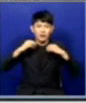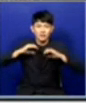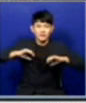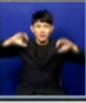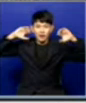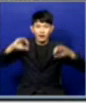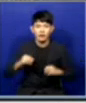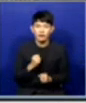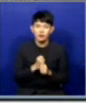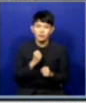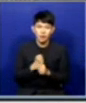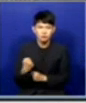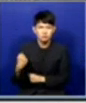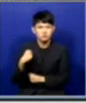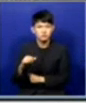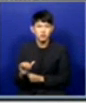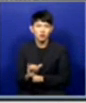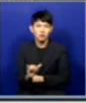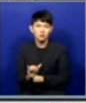พอ